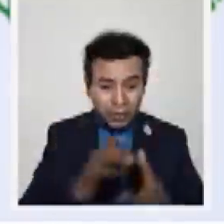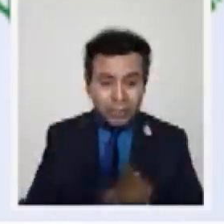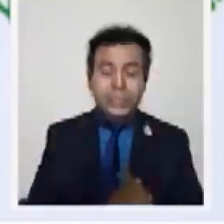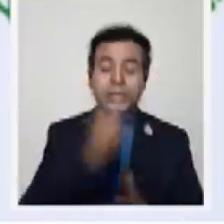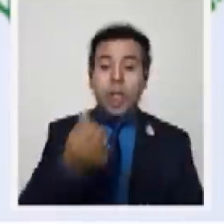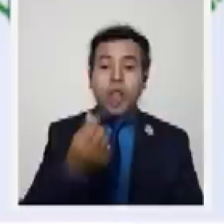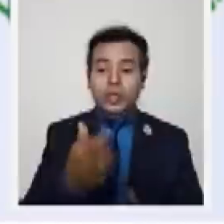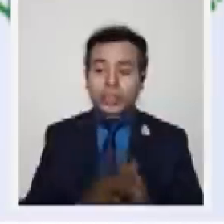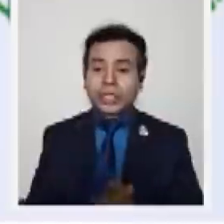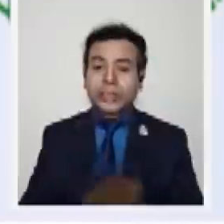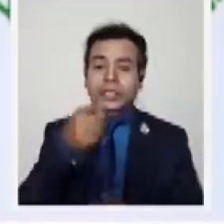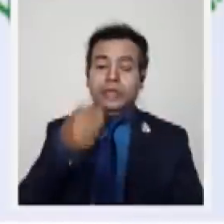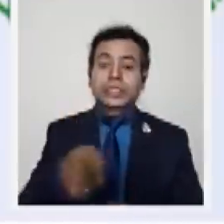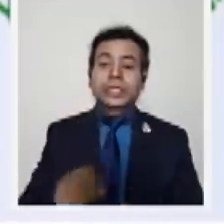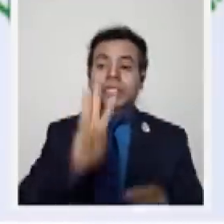ঘরের